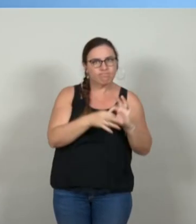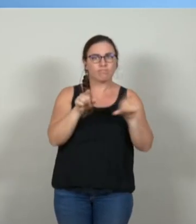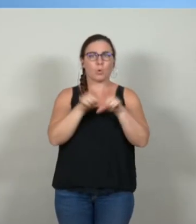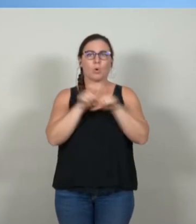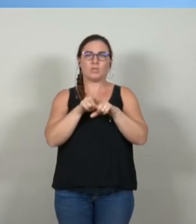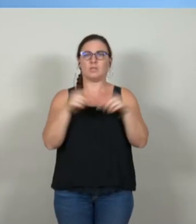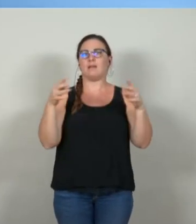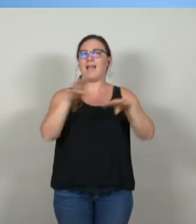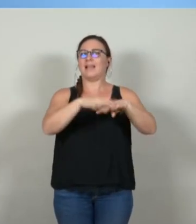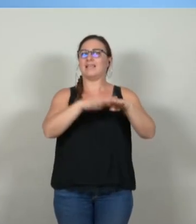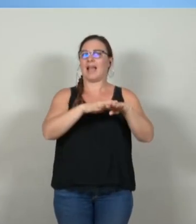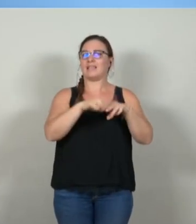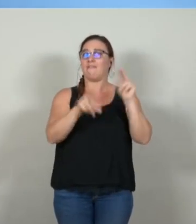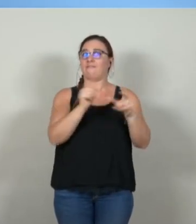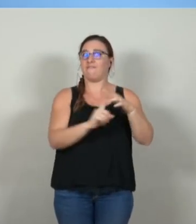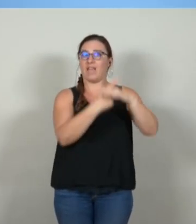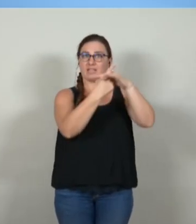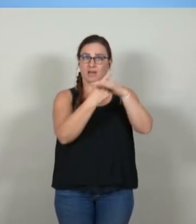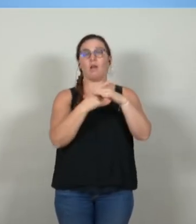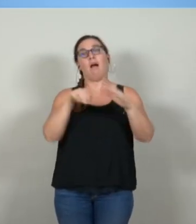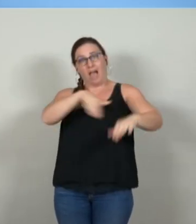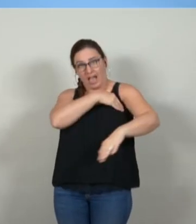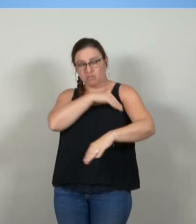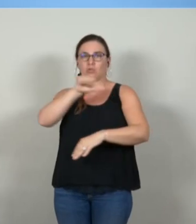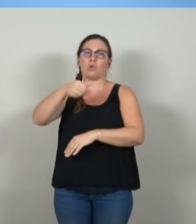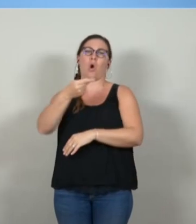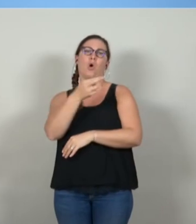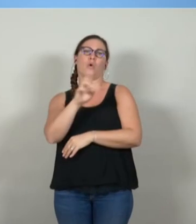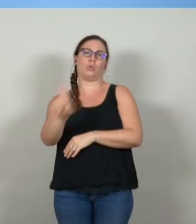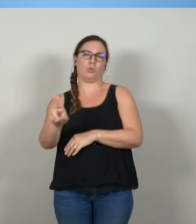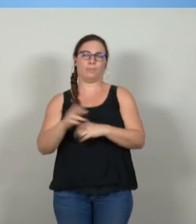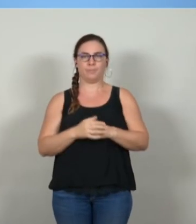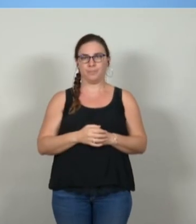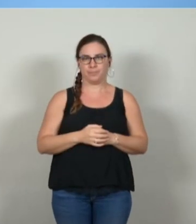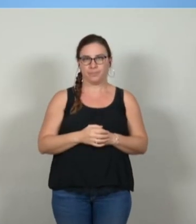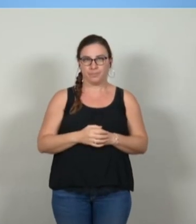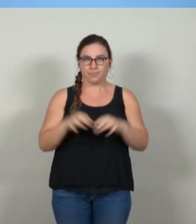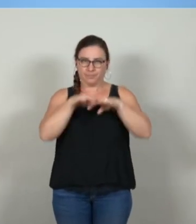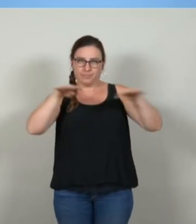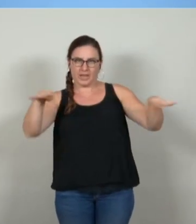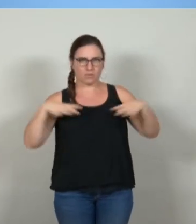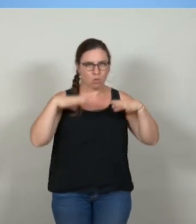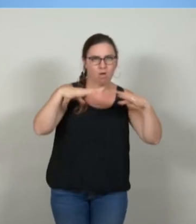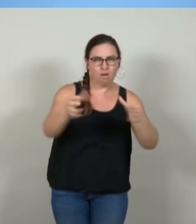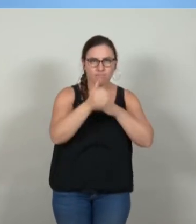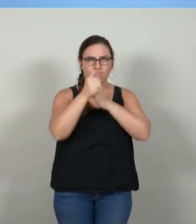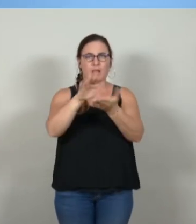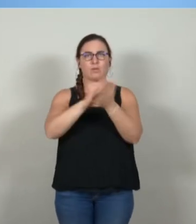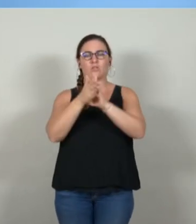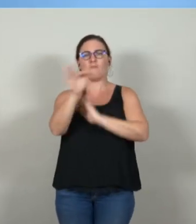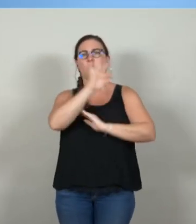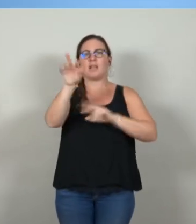quartier fertile de l'Agence Nationale pour le renouvellement urbain la rue rejoindre le réseau des acteurs engagés de l'association française